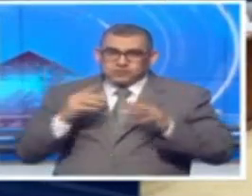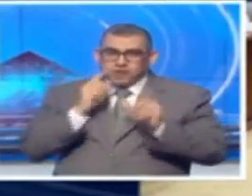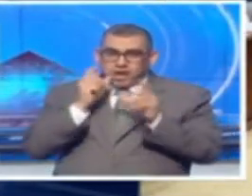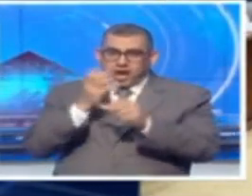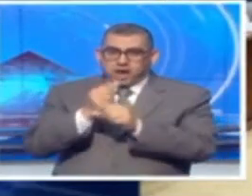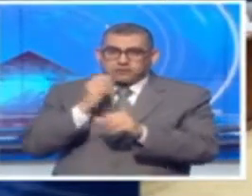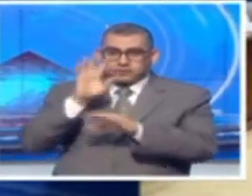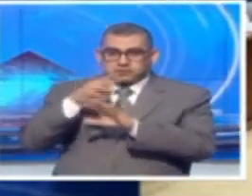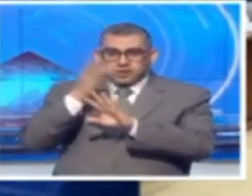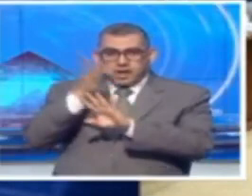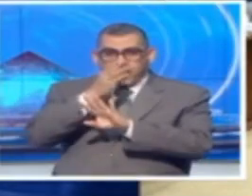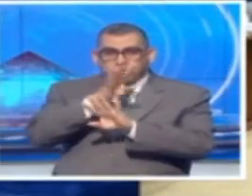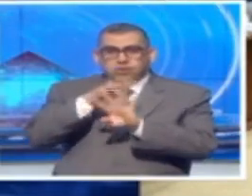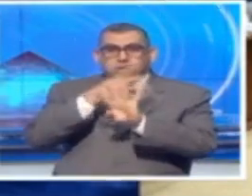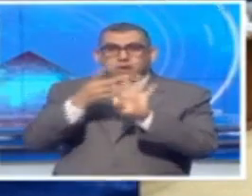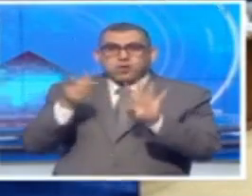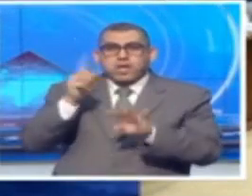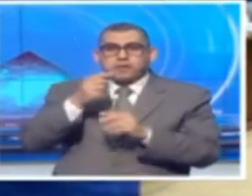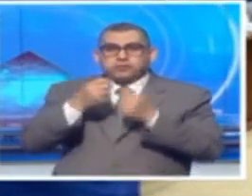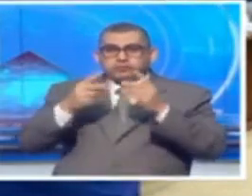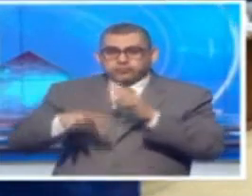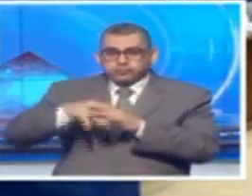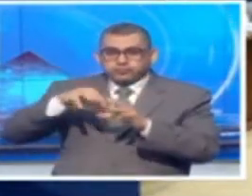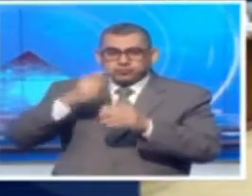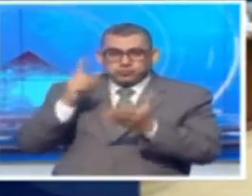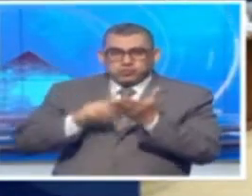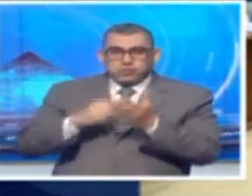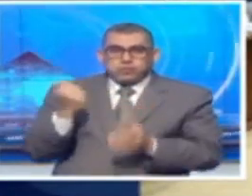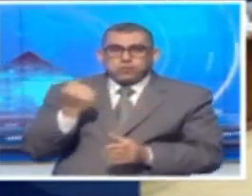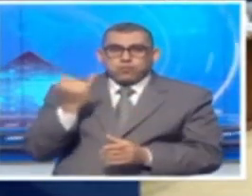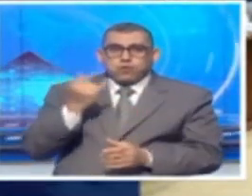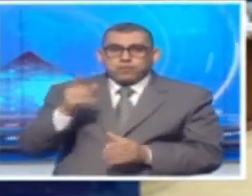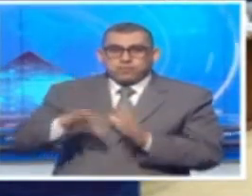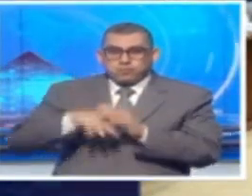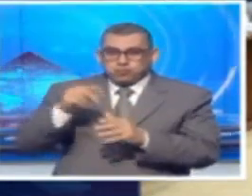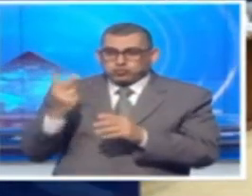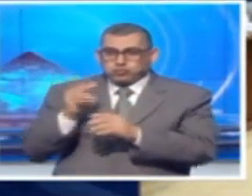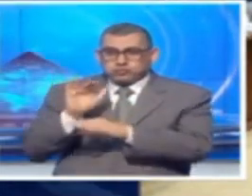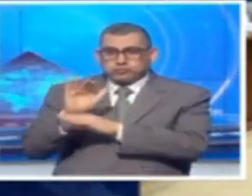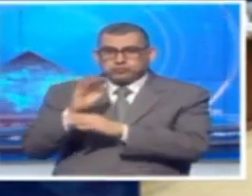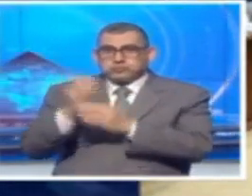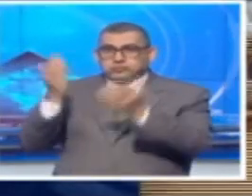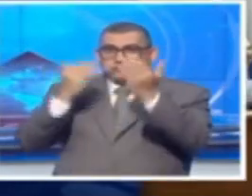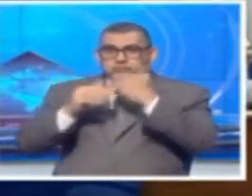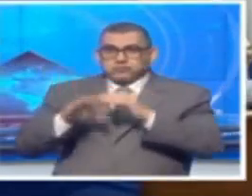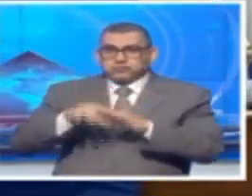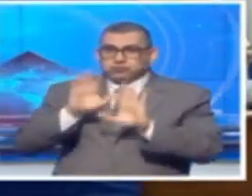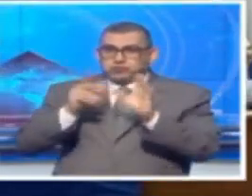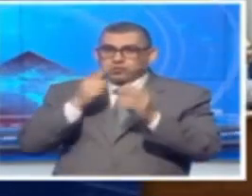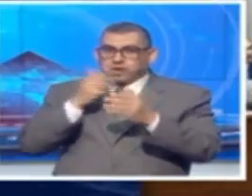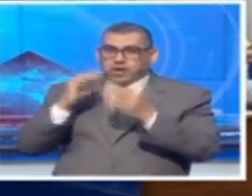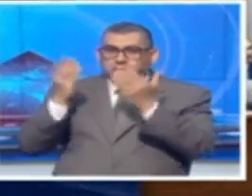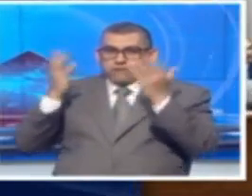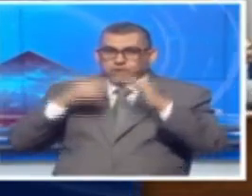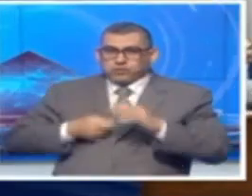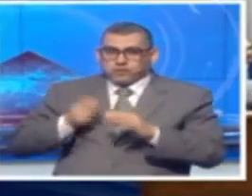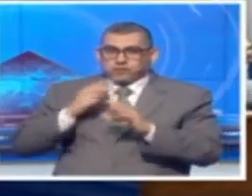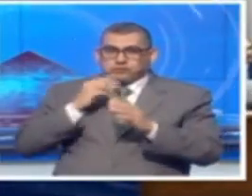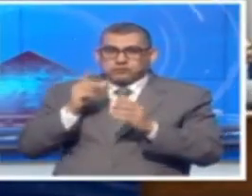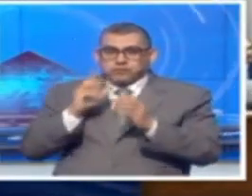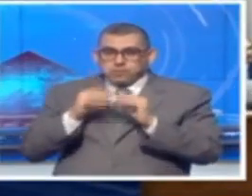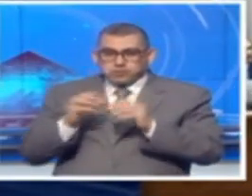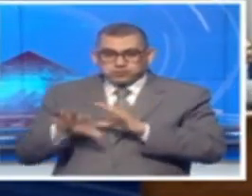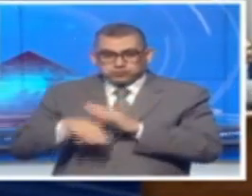على الجداول الزمنية للتنفيذ لأهمية المشروعين في ترشيد استيراد المنتجات البترولية